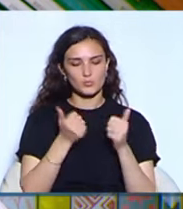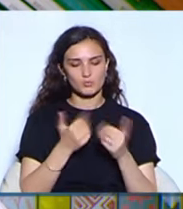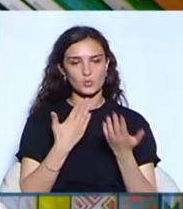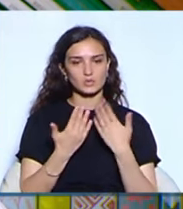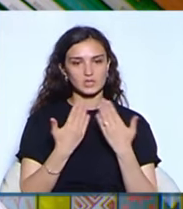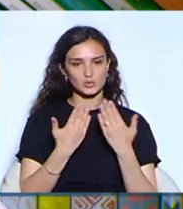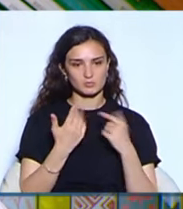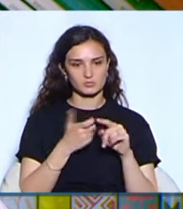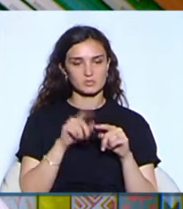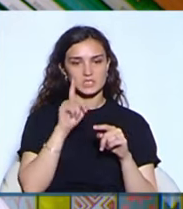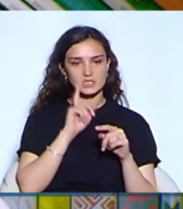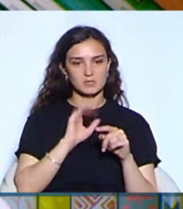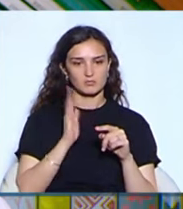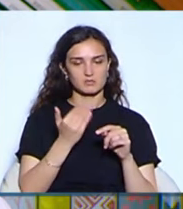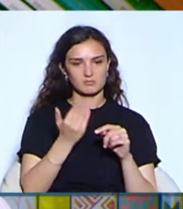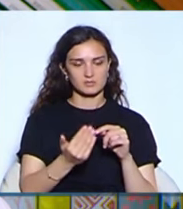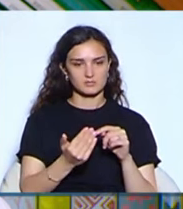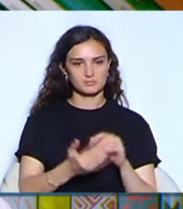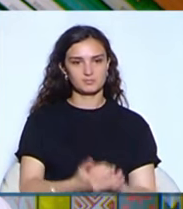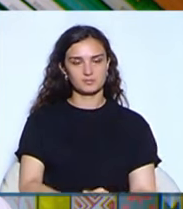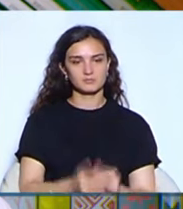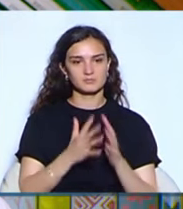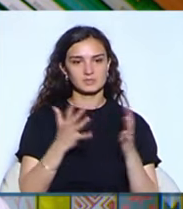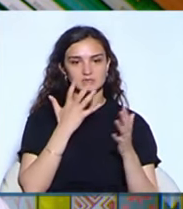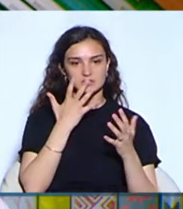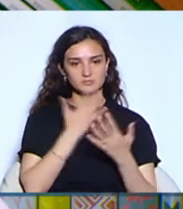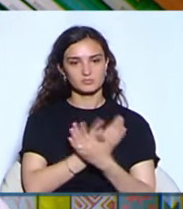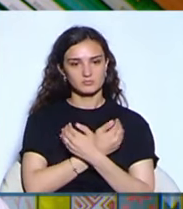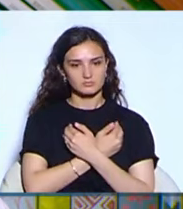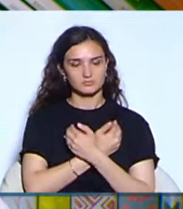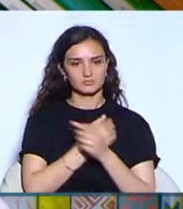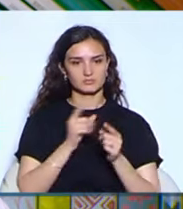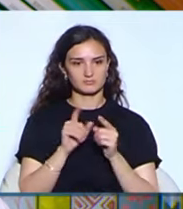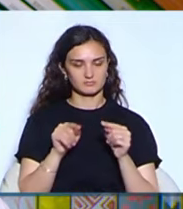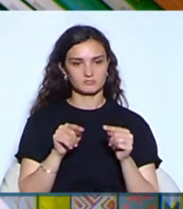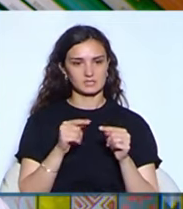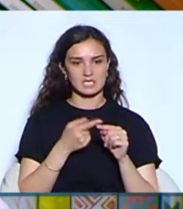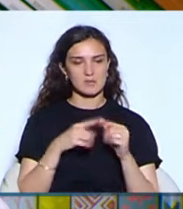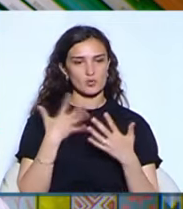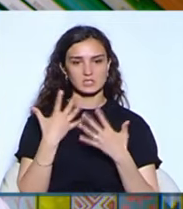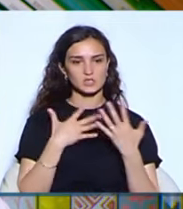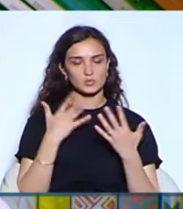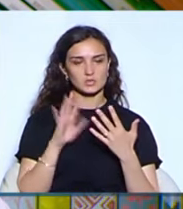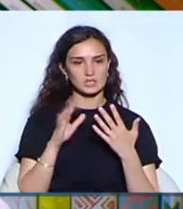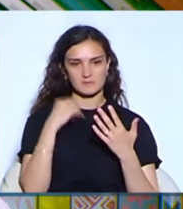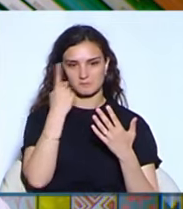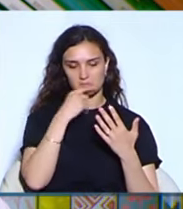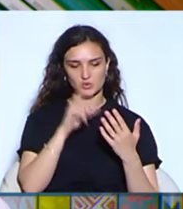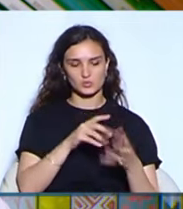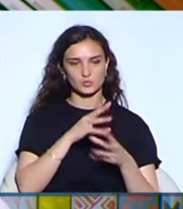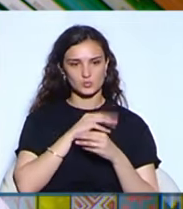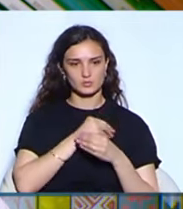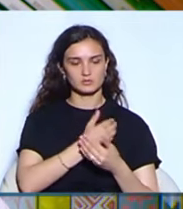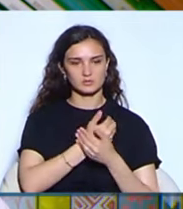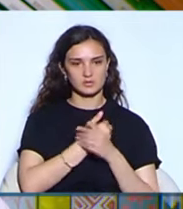რომელიც უფრო სასიამოვნო იქნება მისთვის, მეტი სითბო გამოვხატოთ მის მიმართ, არა მხოლოდ ემოციური, არამედ ფიზიკურიც, იმიტომ